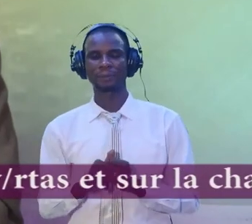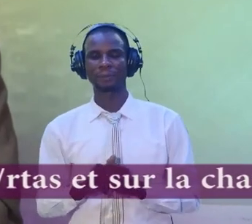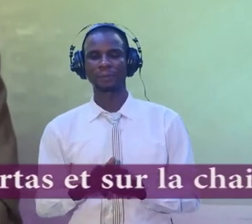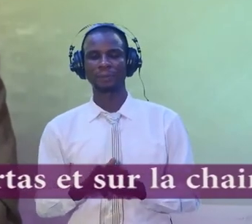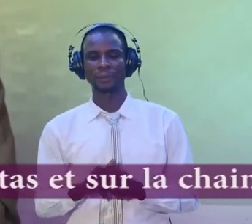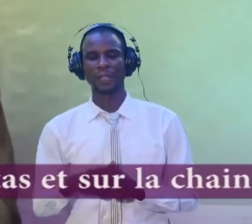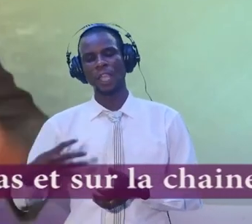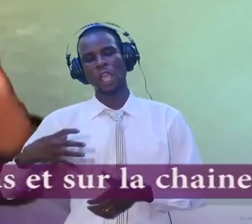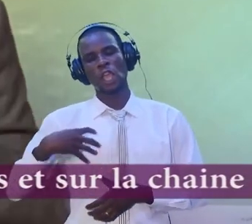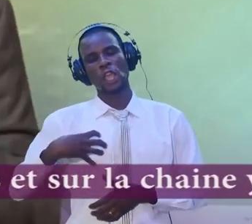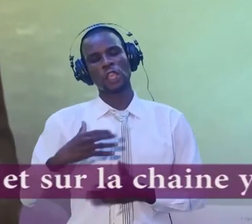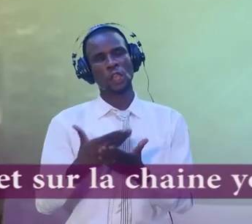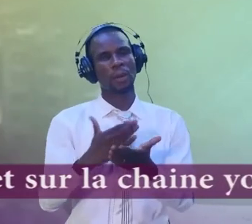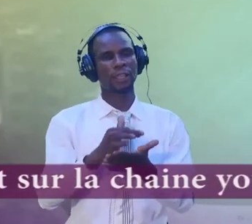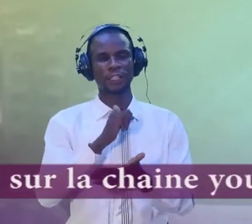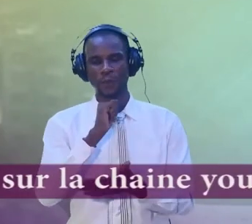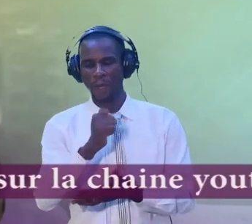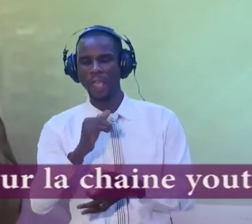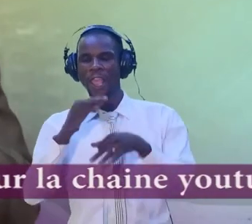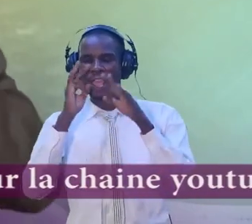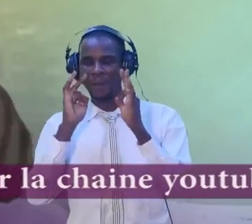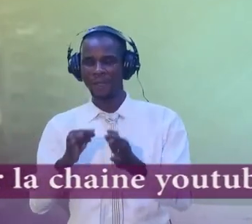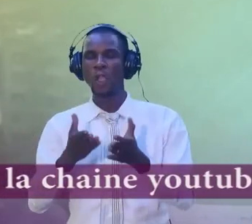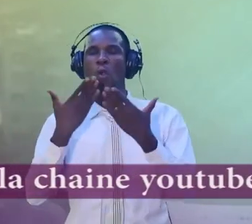Waliamua kusimama pamoja na Kristo.